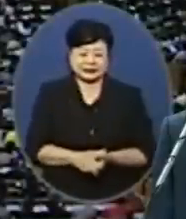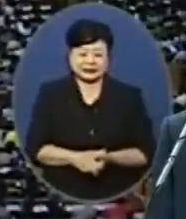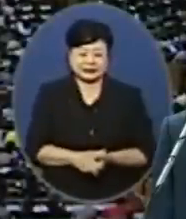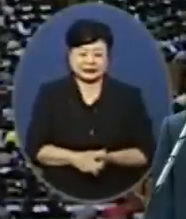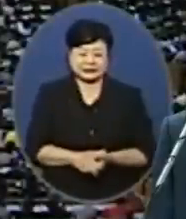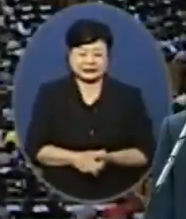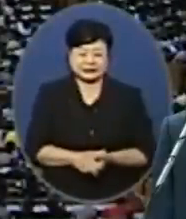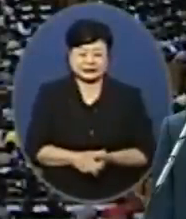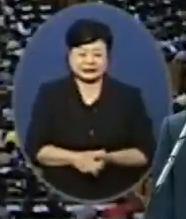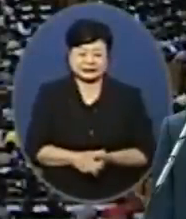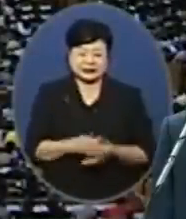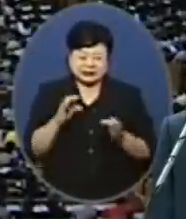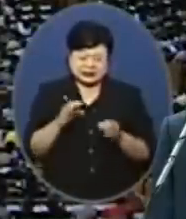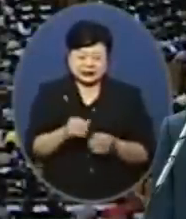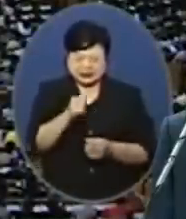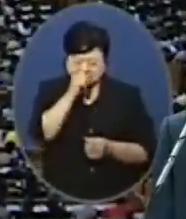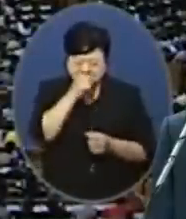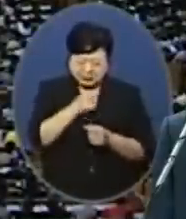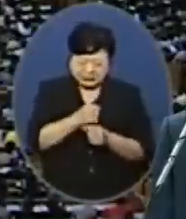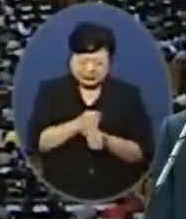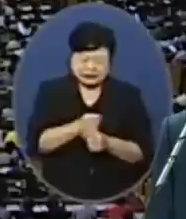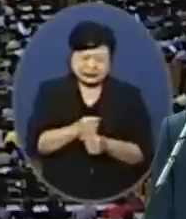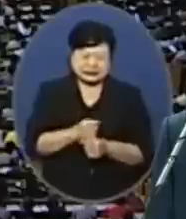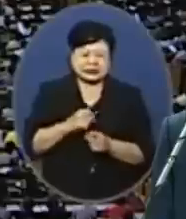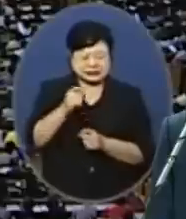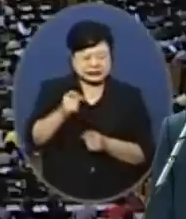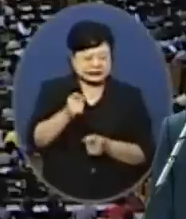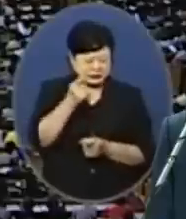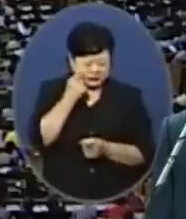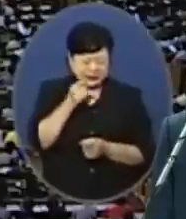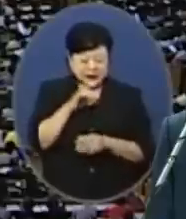만들어서 며칠 좋게 하는 것은 오래가지 못하는 것입니다. 마귀는